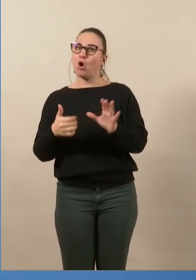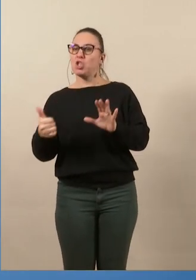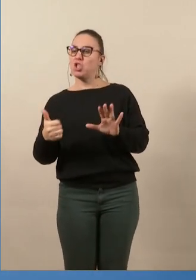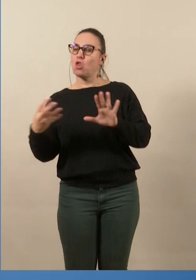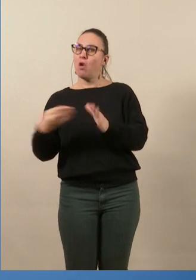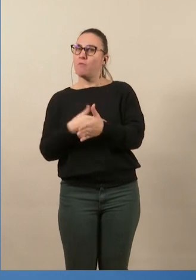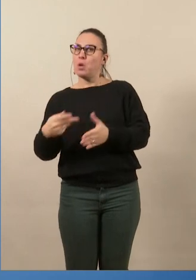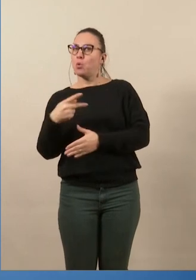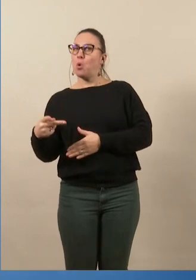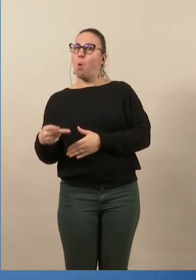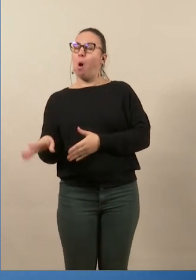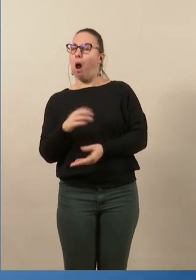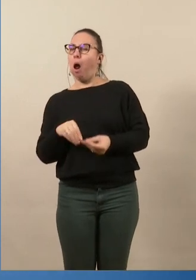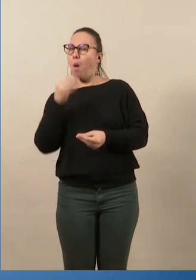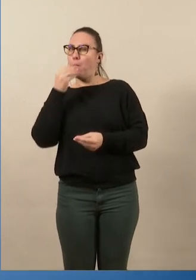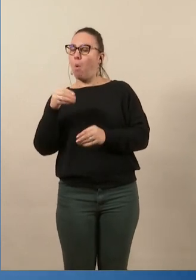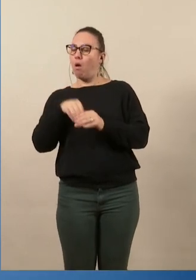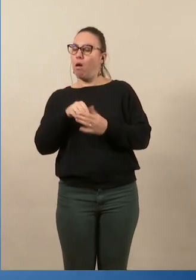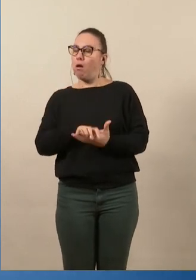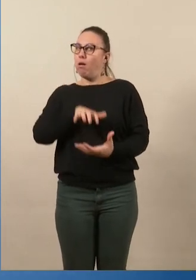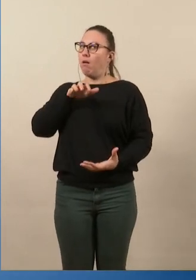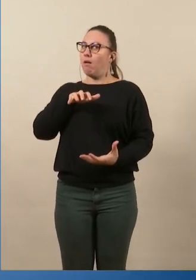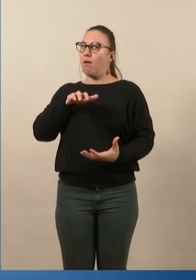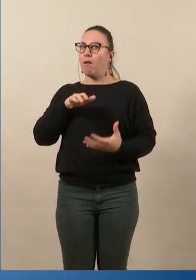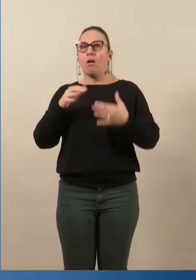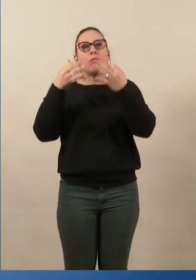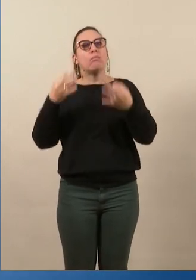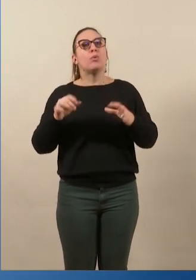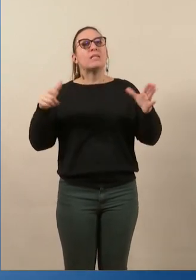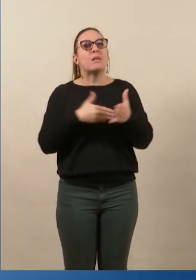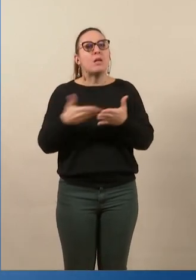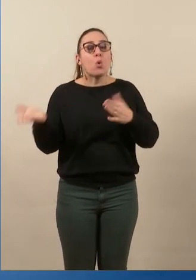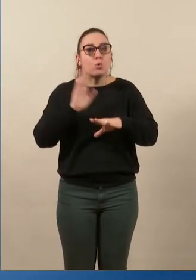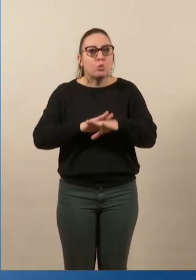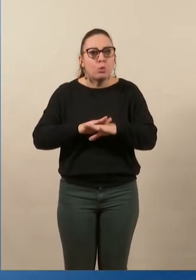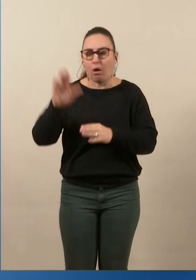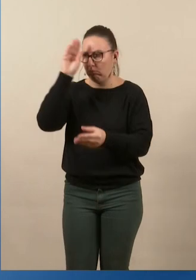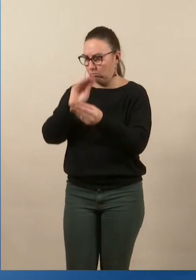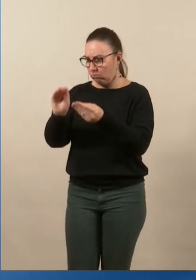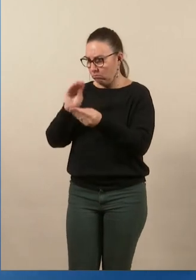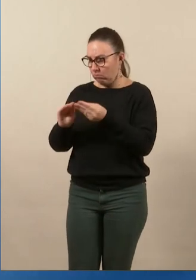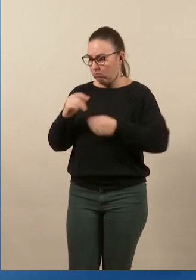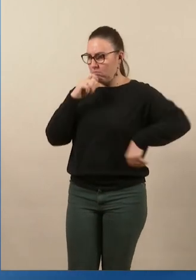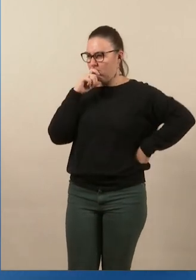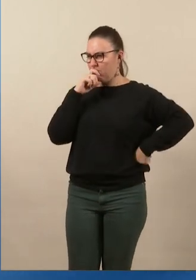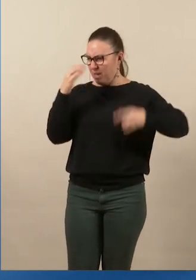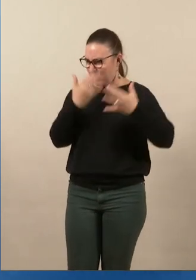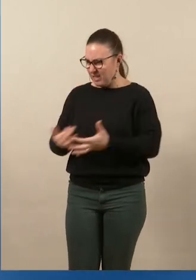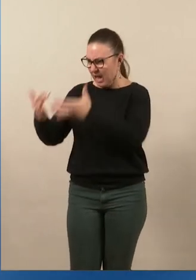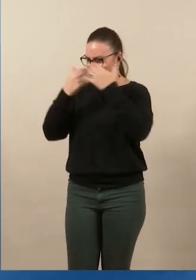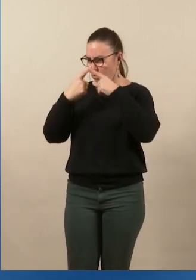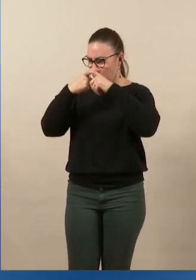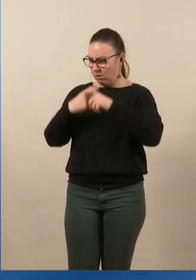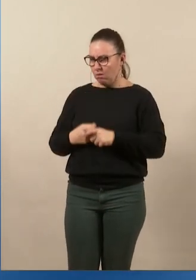bah ça devrait être une provision dans les comptes comptables de 7 millions et là moi je m'étonne je sais pas comment vous avez fait peut-être il